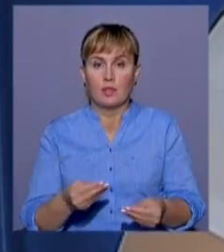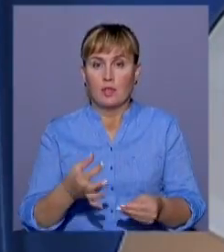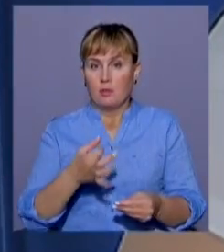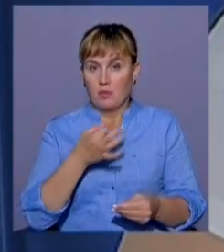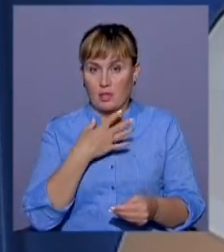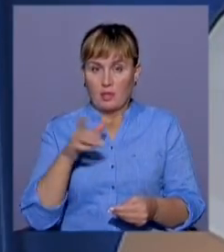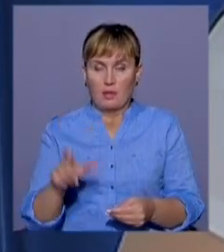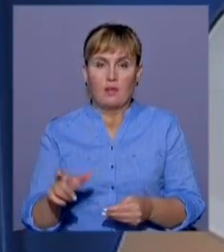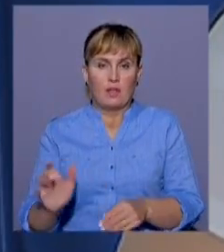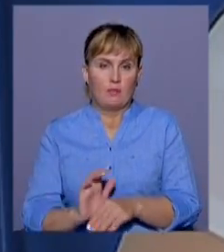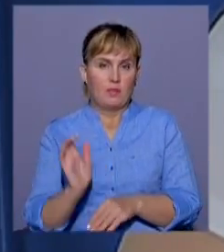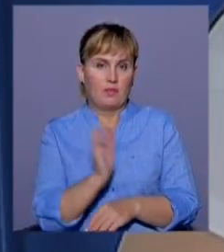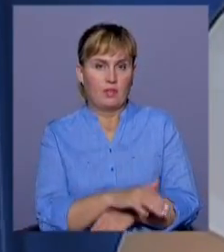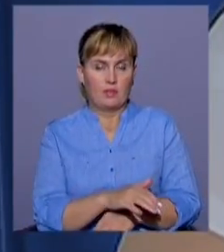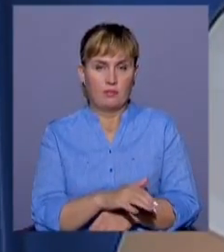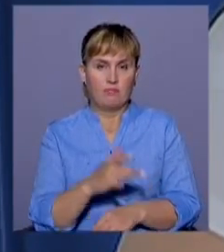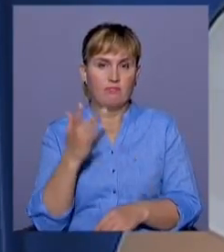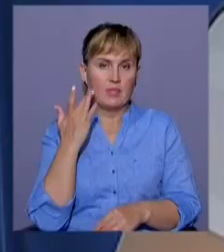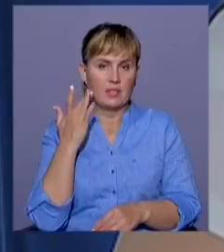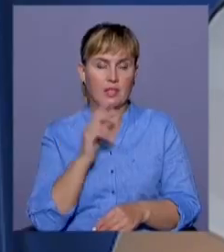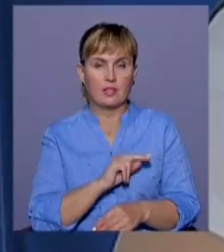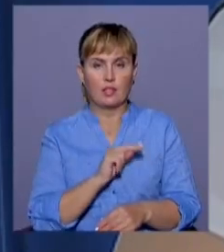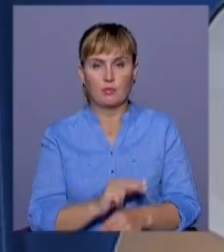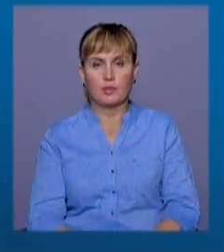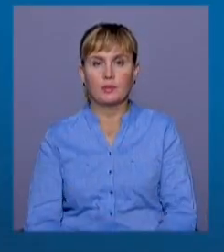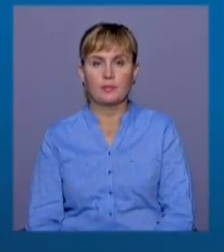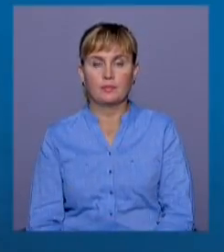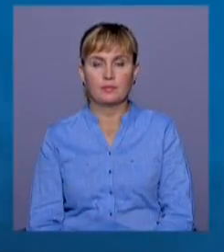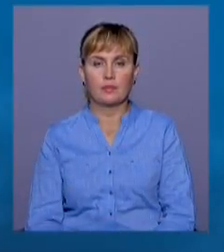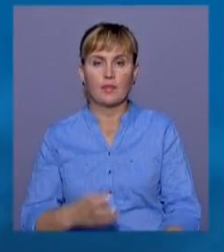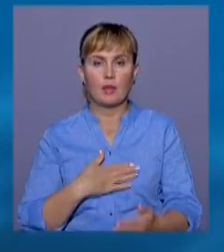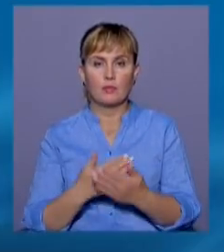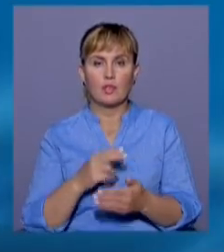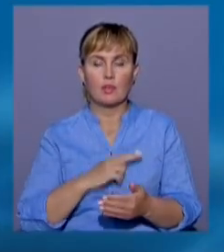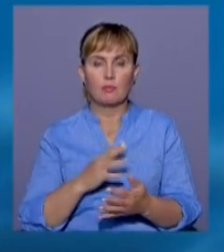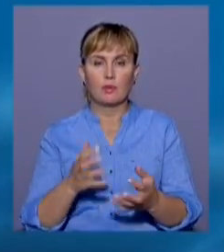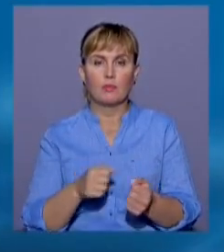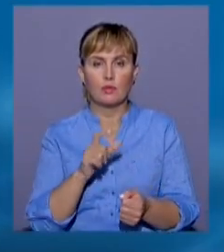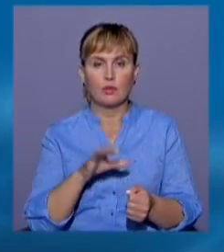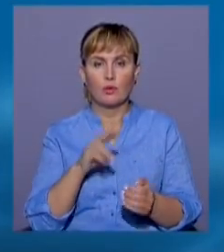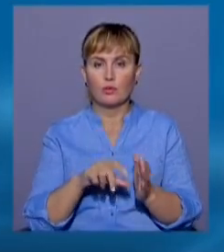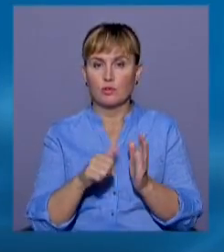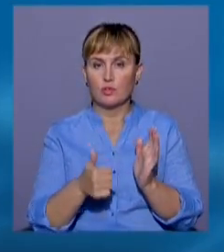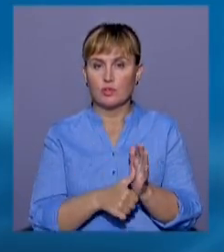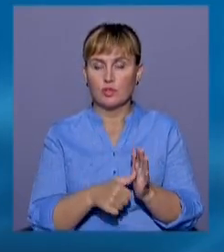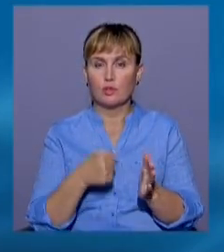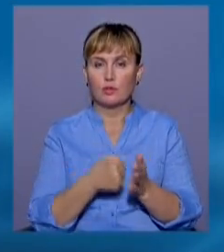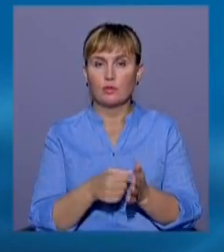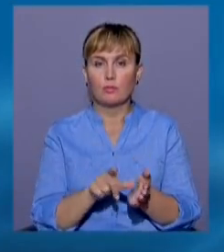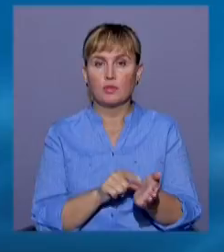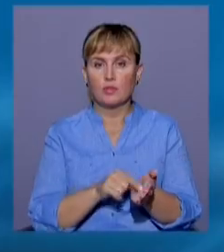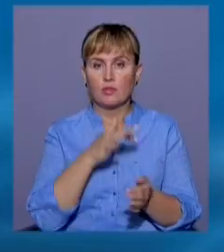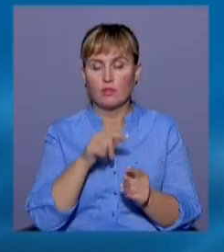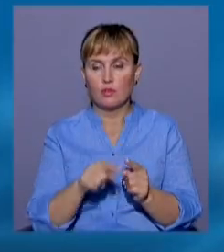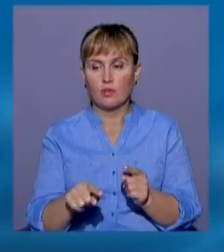то мы их направляем как делопроизводителей. На общественные работы принимают людей от 16 и до пенсионного